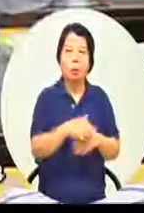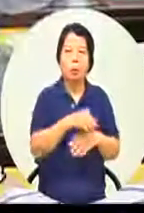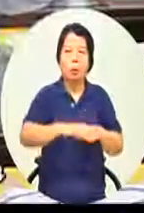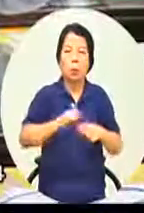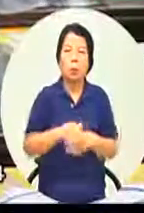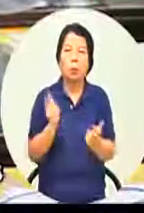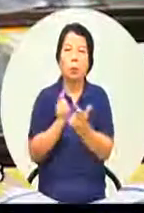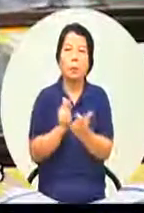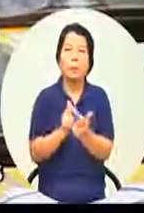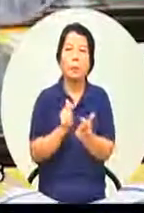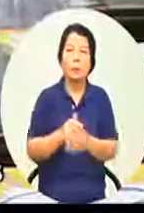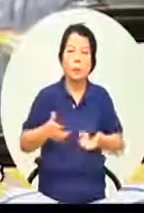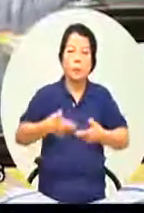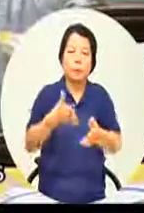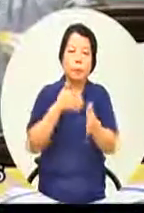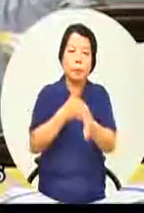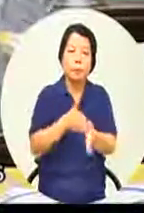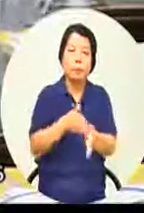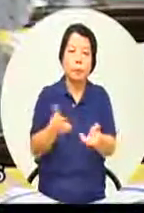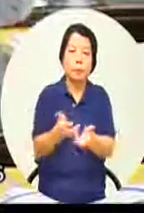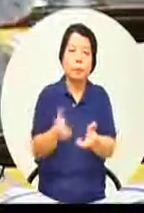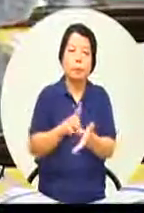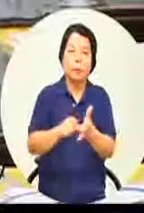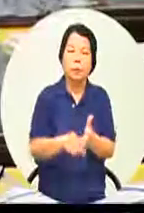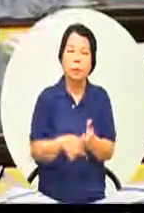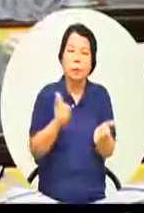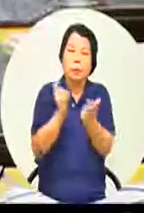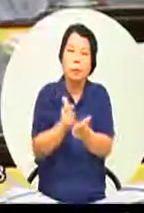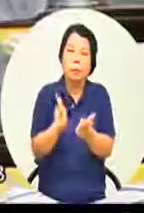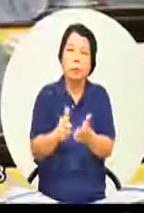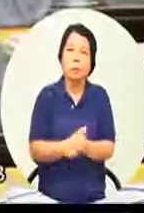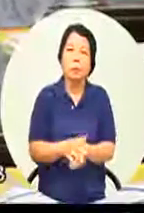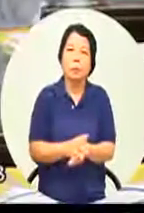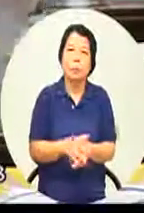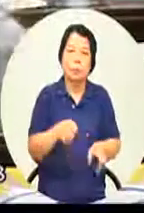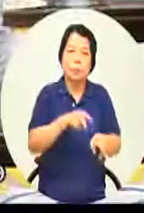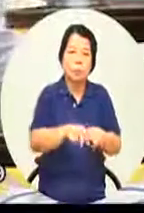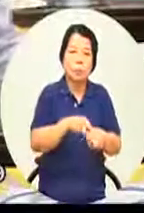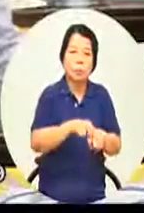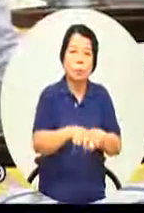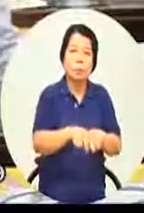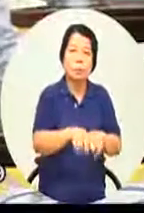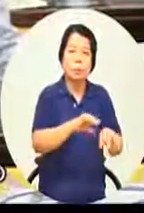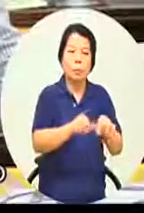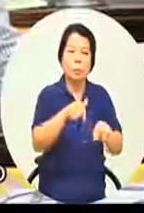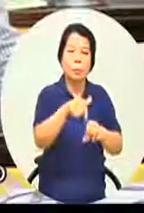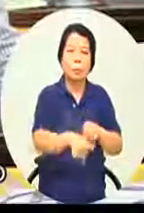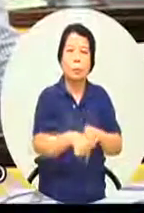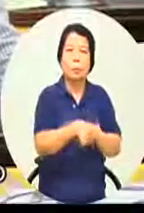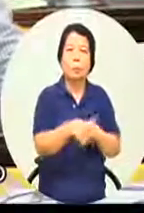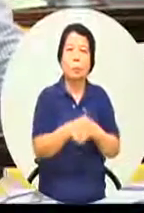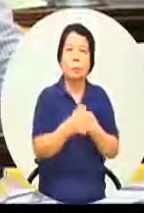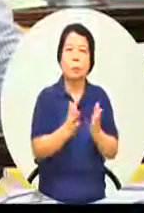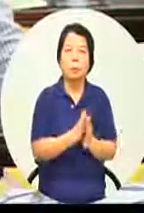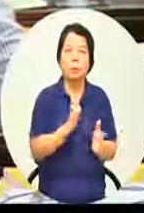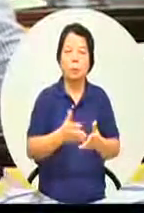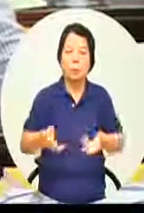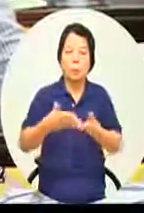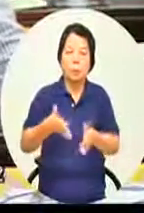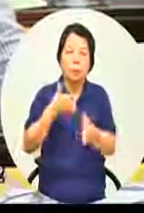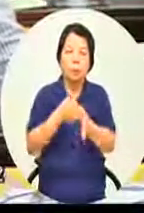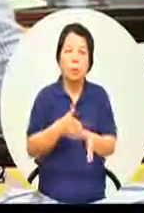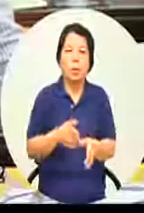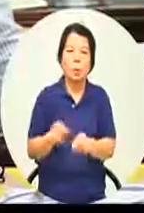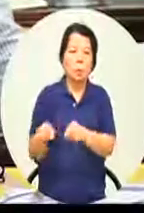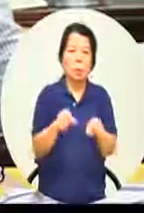合轻轨的施工时程，有没有可能配合铁路地下化它 的这个时程，让轻轨也不要延